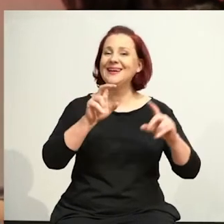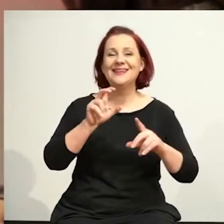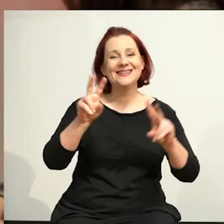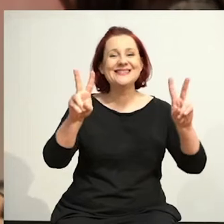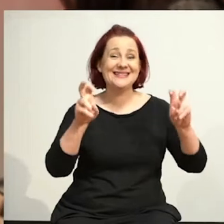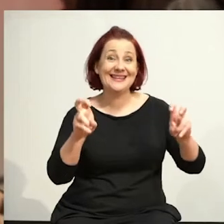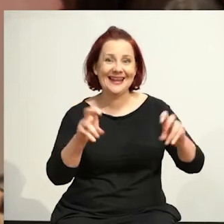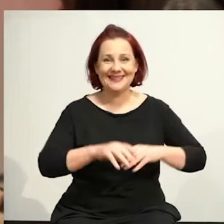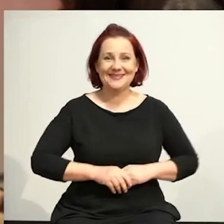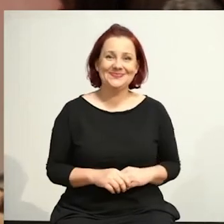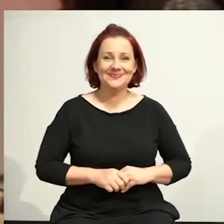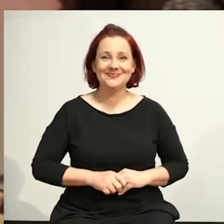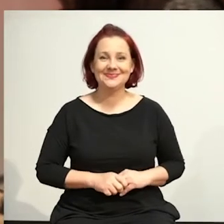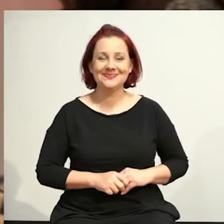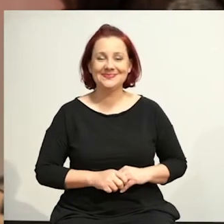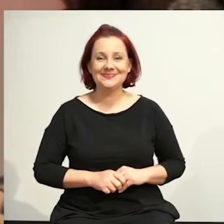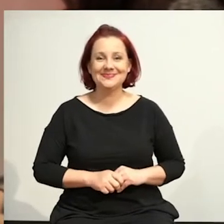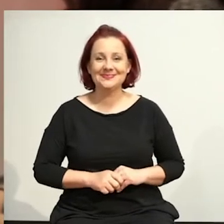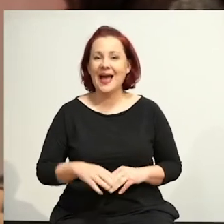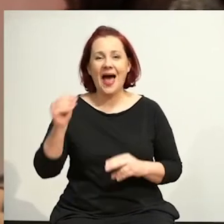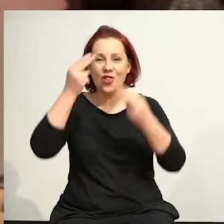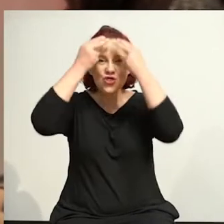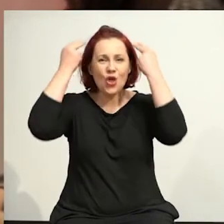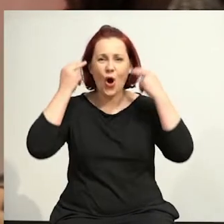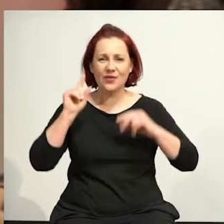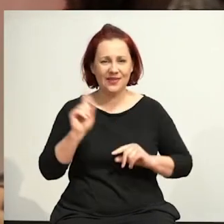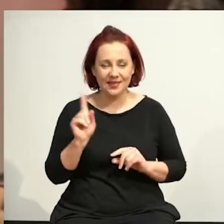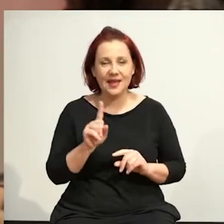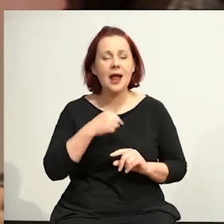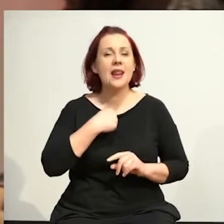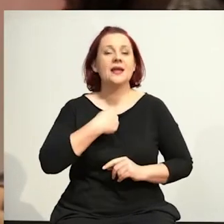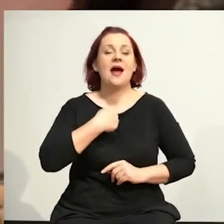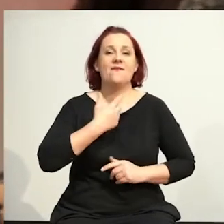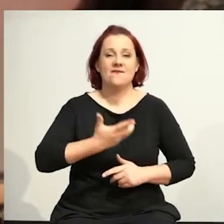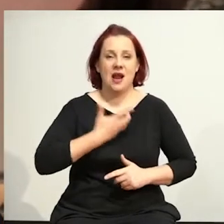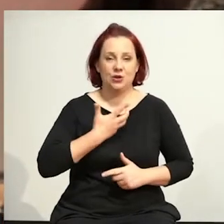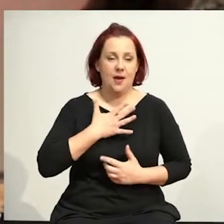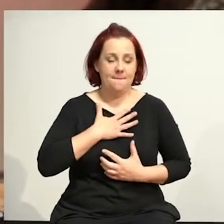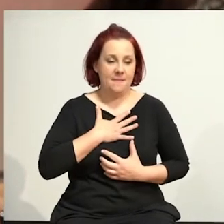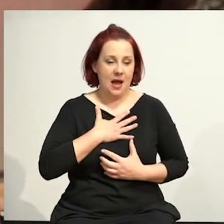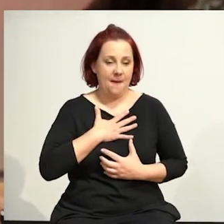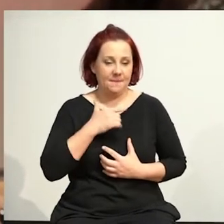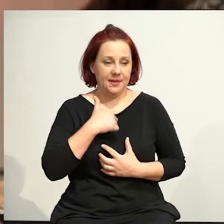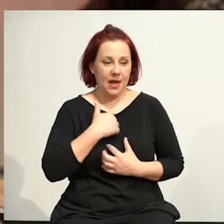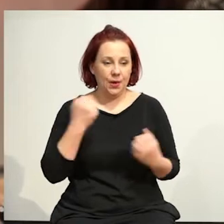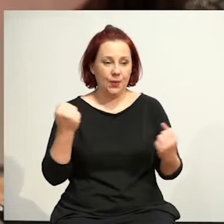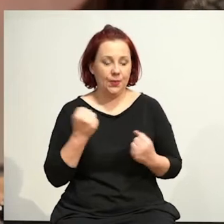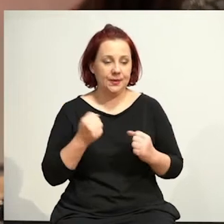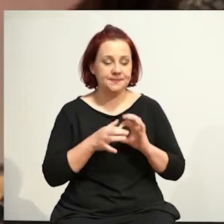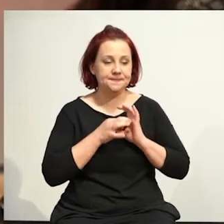nie będzie to absolutnie, jeszcze nie Norwid, tylko mam wrażenie, że bardzo mocno wziąłam sobie do serca